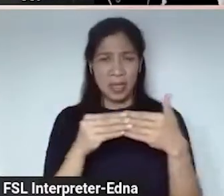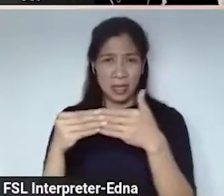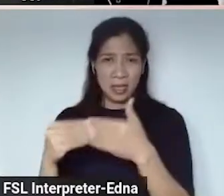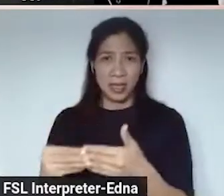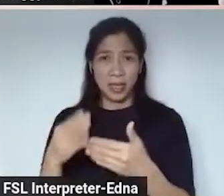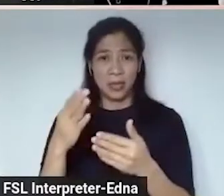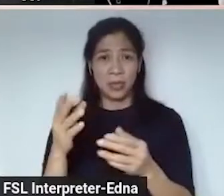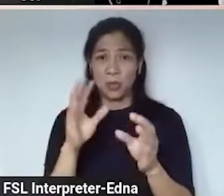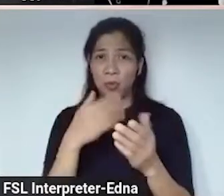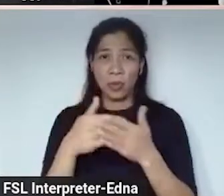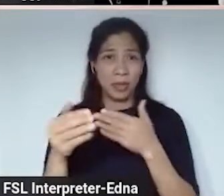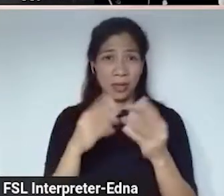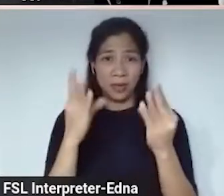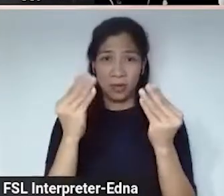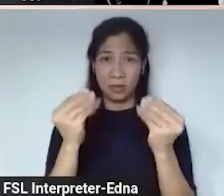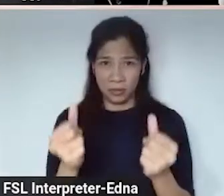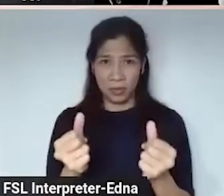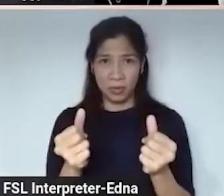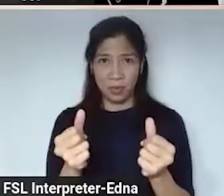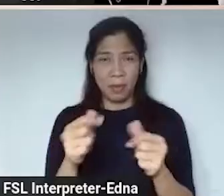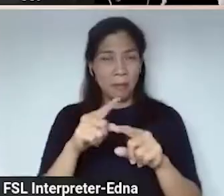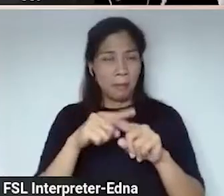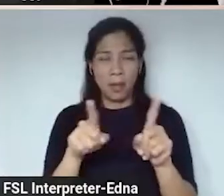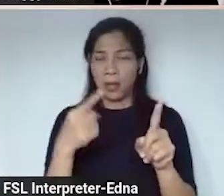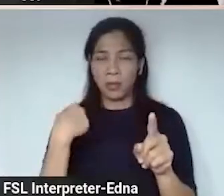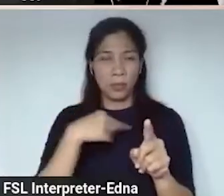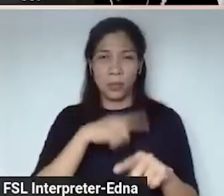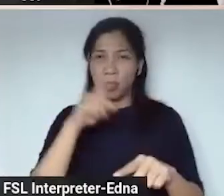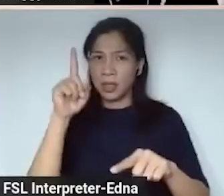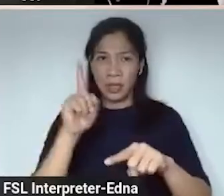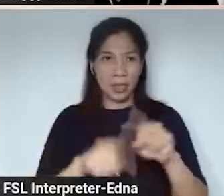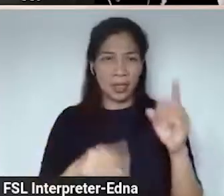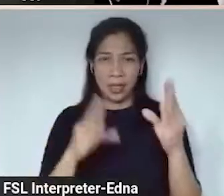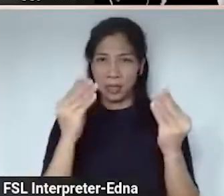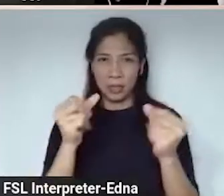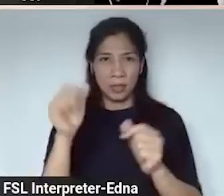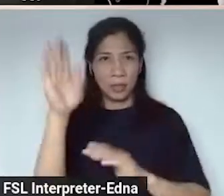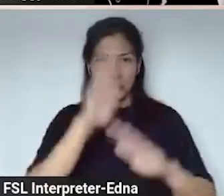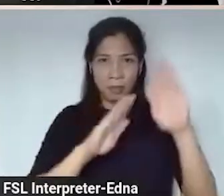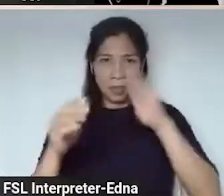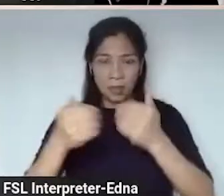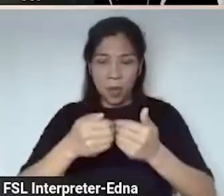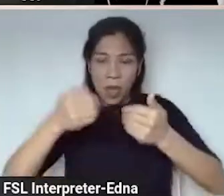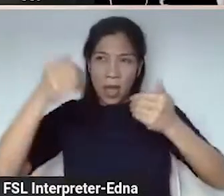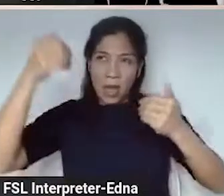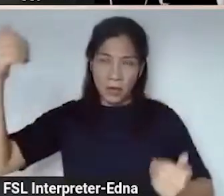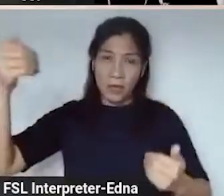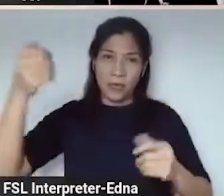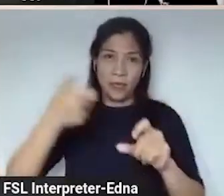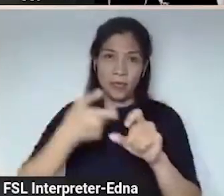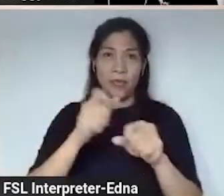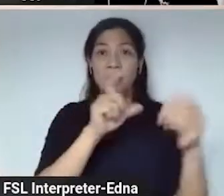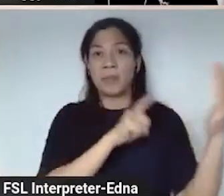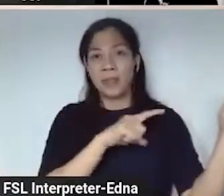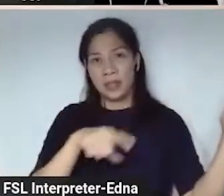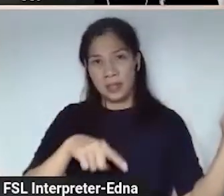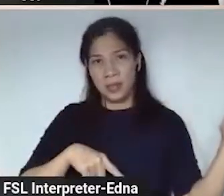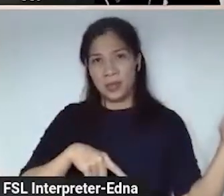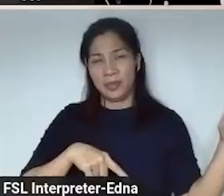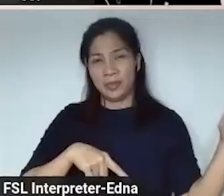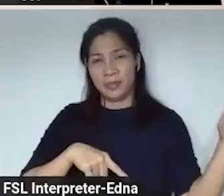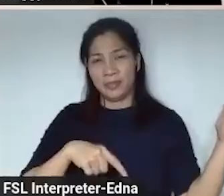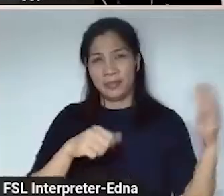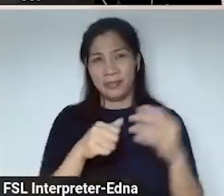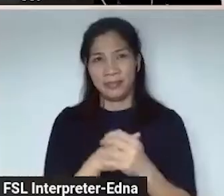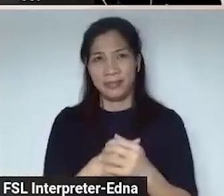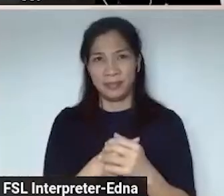problem without the Lord. Yun yun. Peace to experience talagang walang iba makakatulong sa'yo si Lord